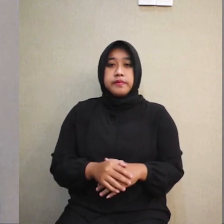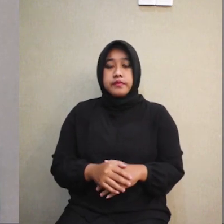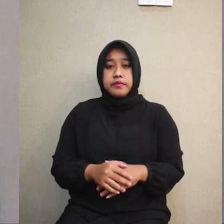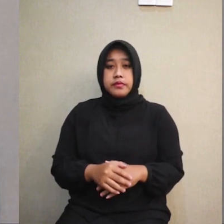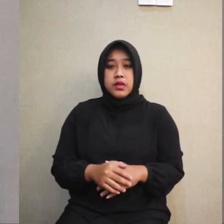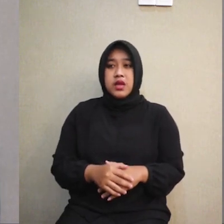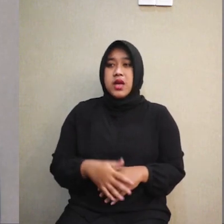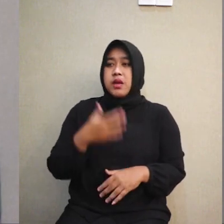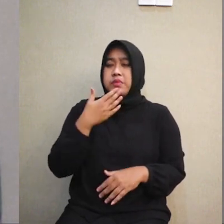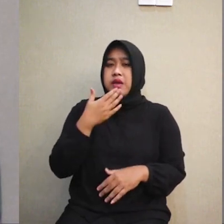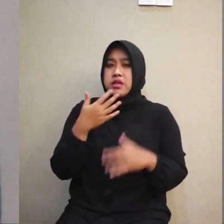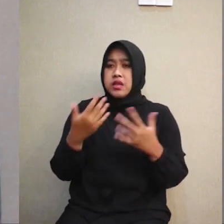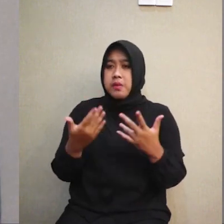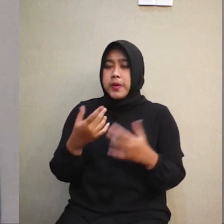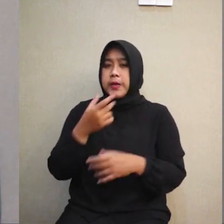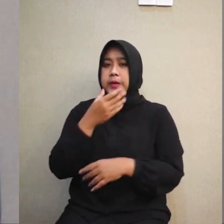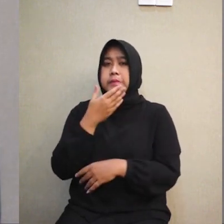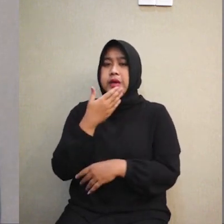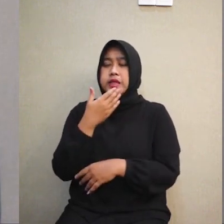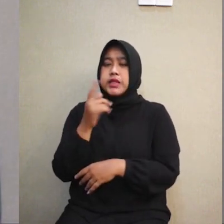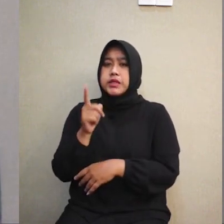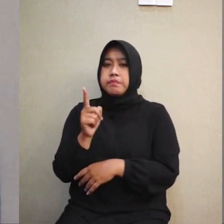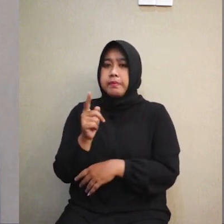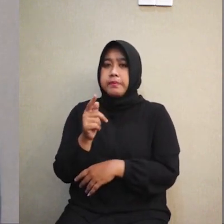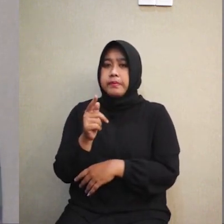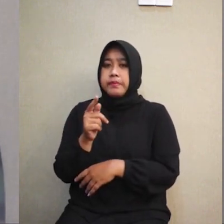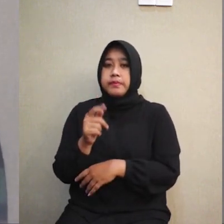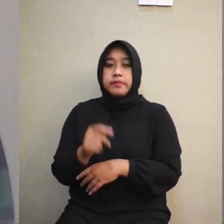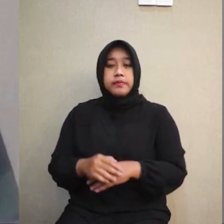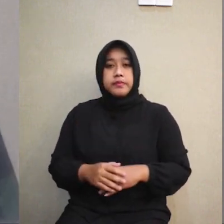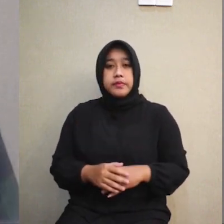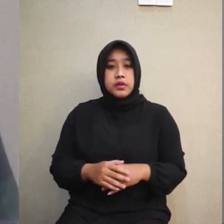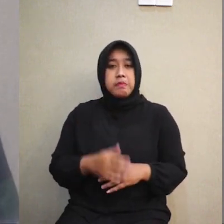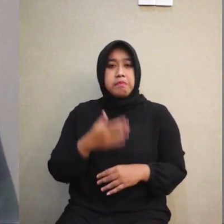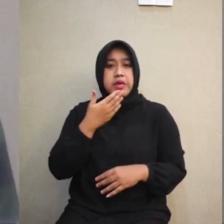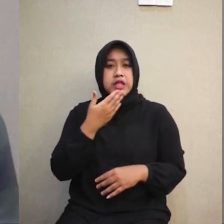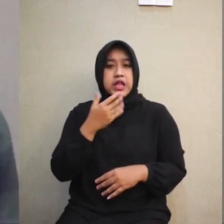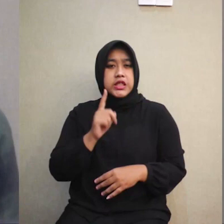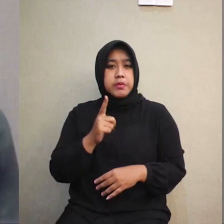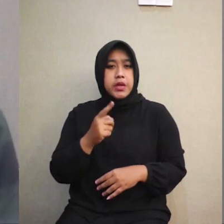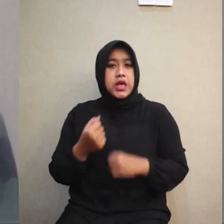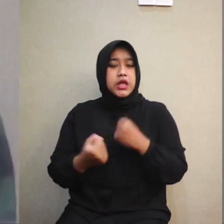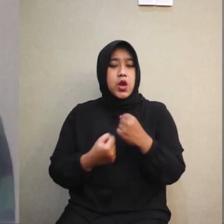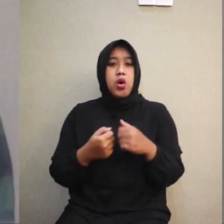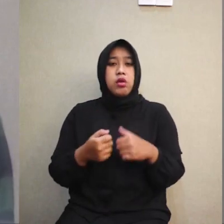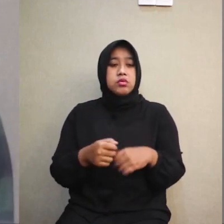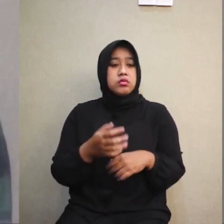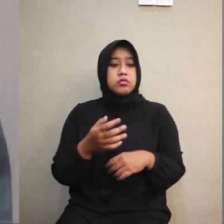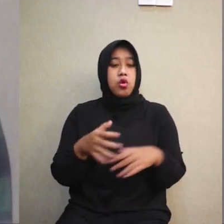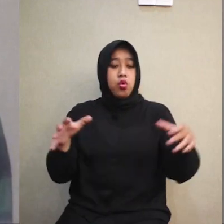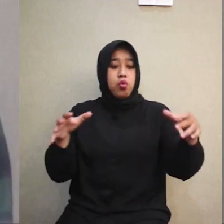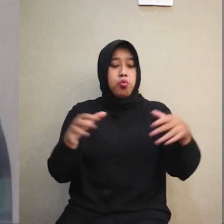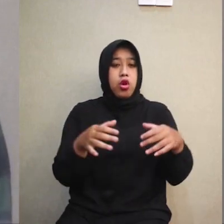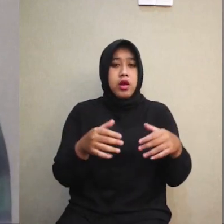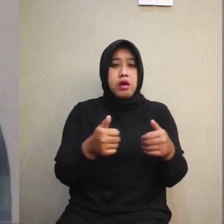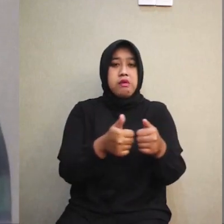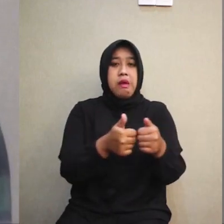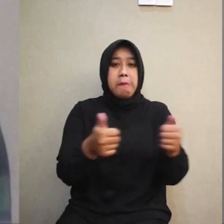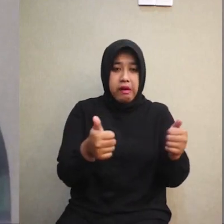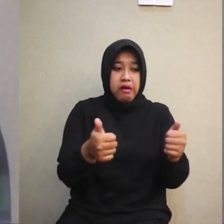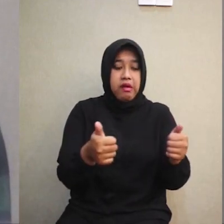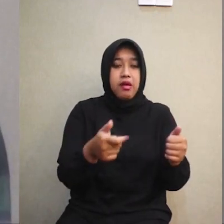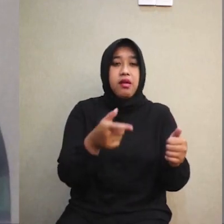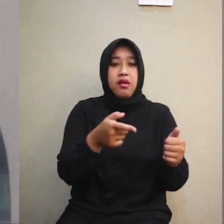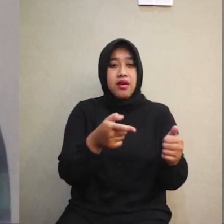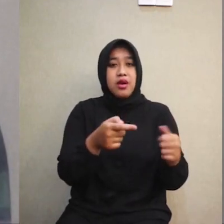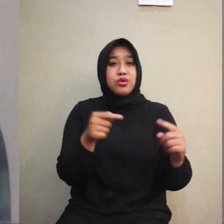biasanya itu karena di apa dilakukan secara damai misalnya ada langkah-langkah perdamaian yang dilakukan